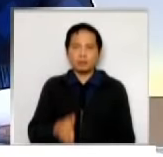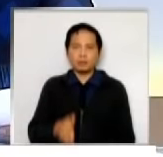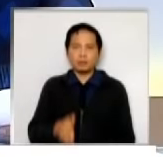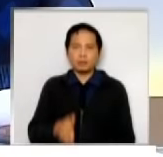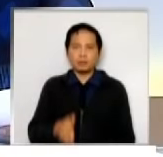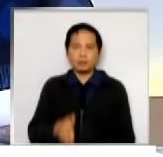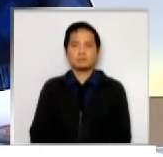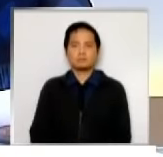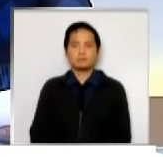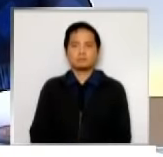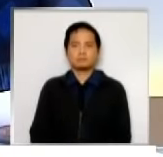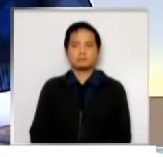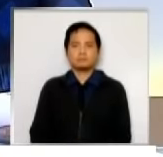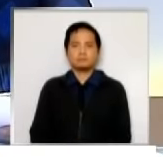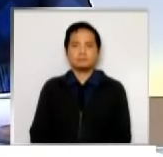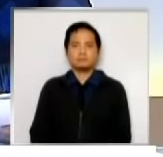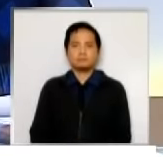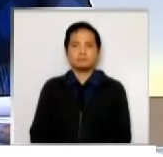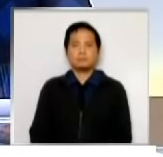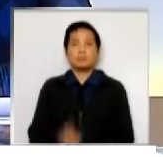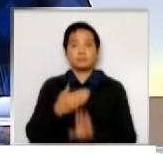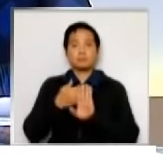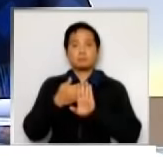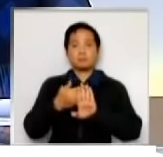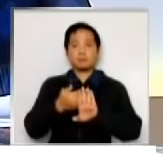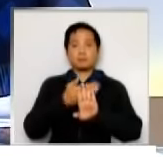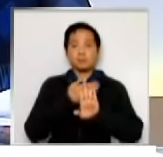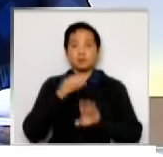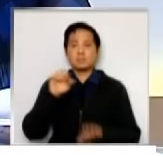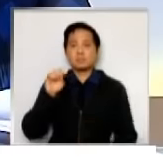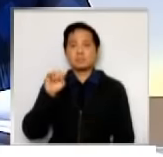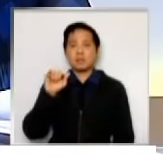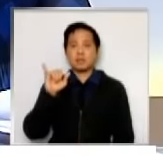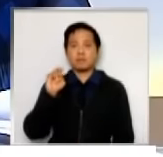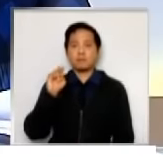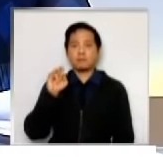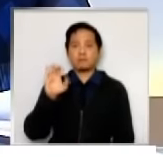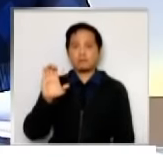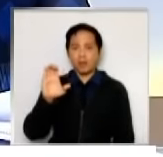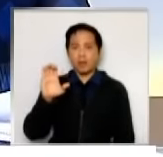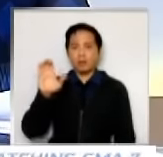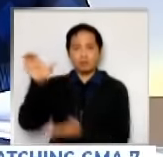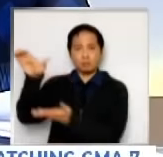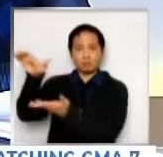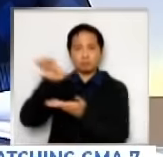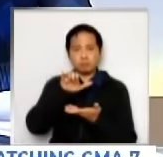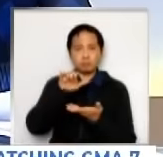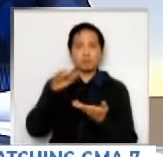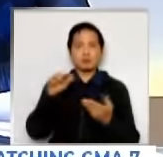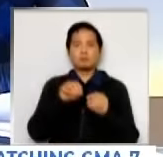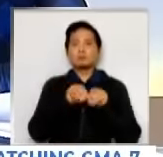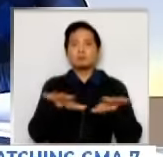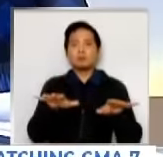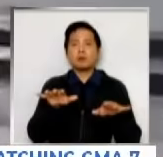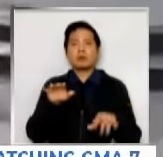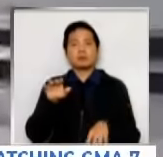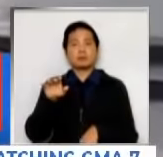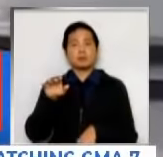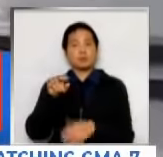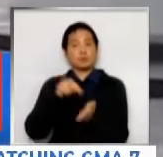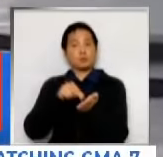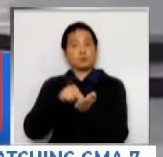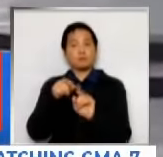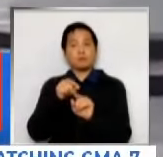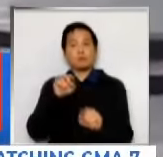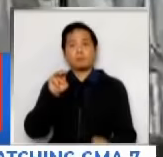Bago pa man makumpleto ang dalawang doses ng Sinovac, tinamaan ng COVID-19 na isang nurse sa Malolos, Bulacan. Lagpas 2 linggo mula